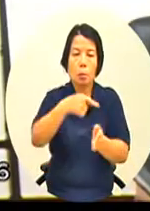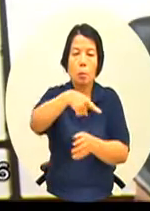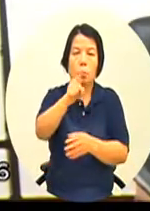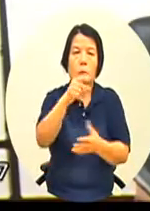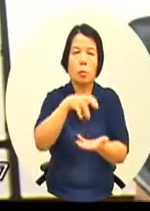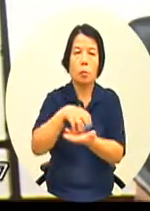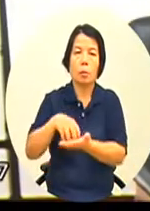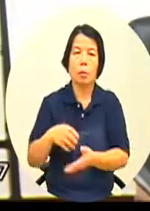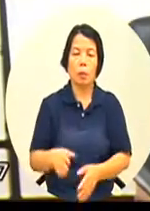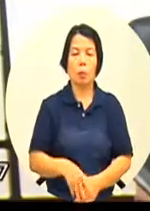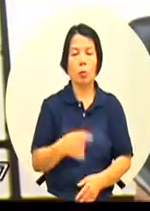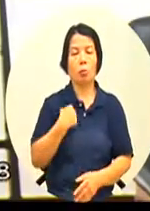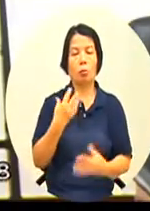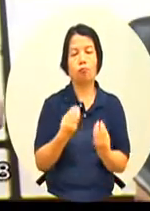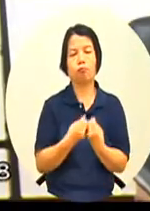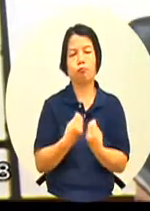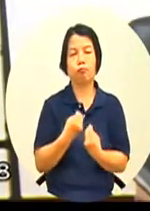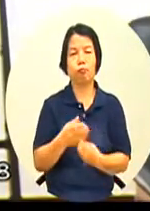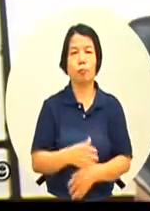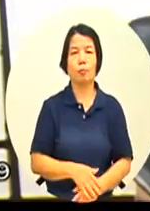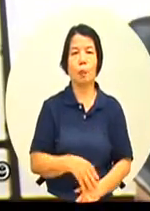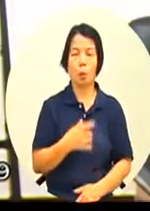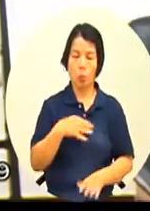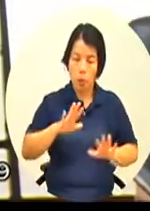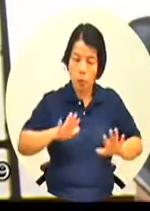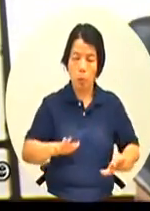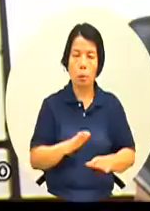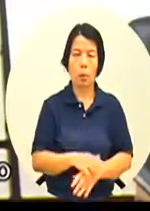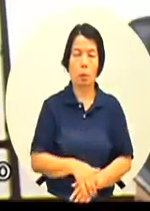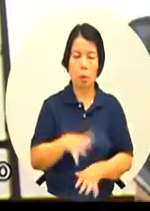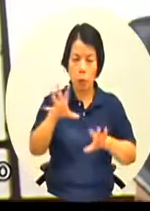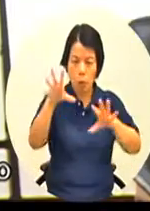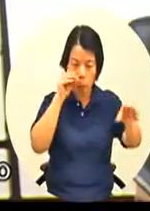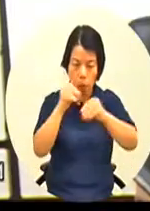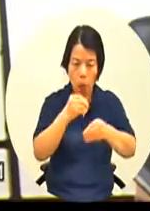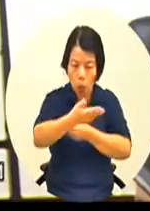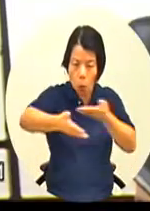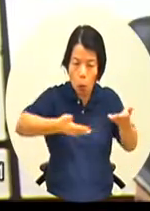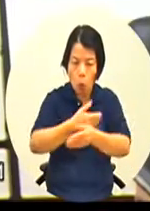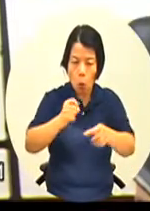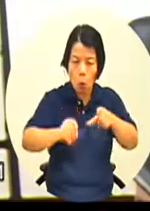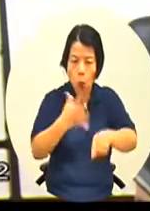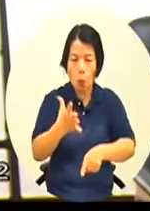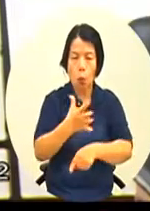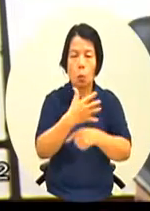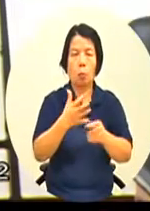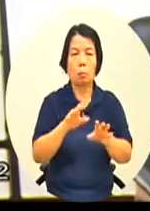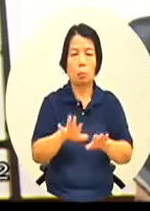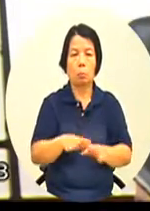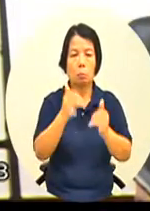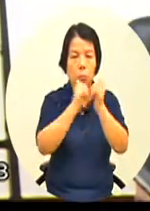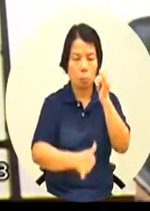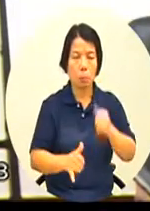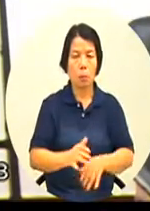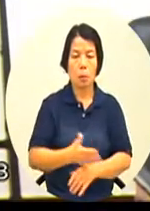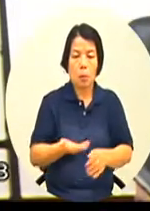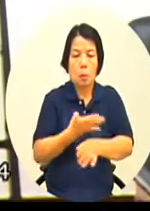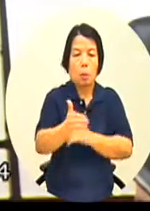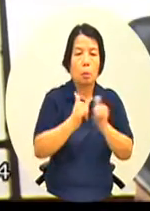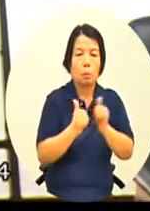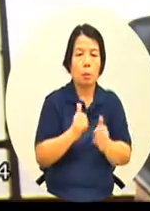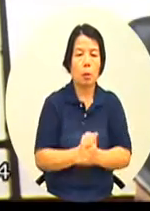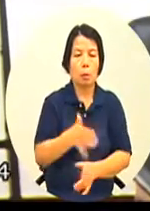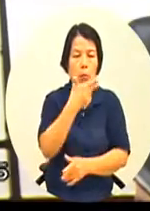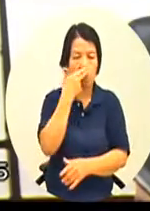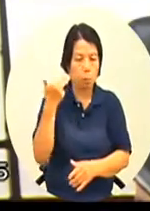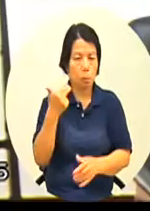也无话可讲。不过我想就现在啦，资料这么流通资料这么公开的一个时代，应该是要让民众更加的便